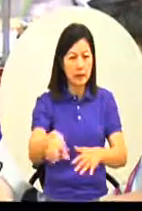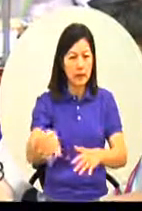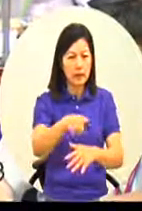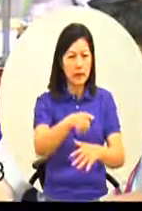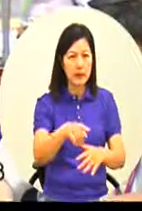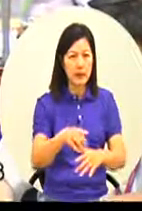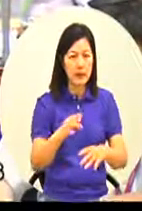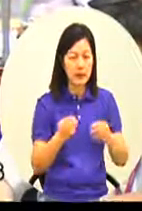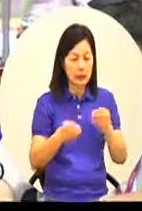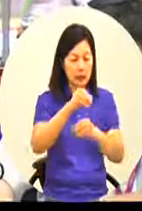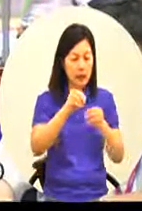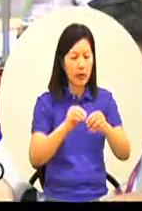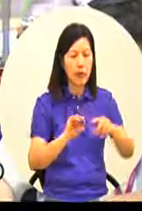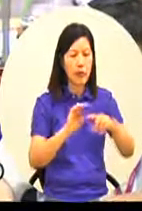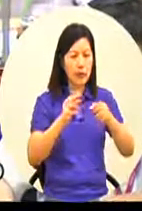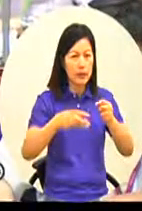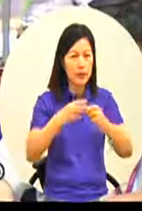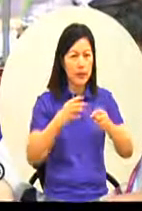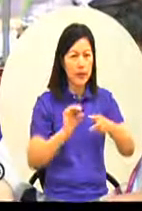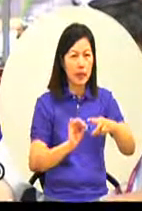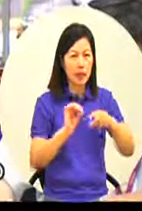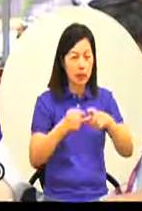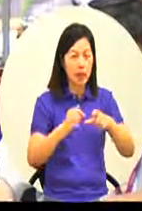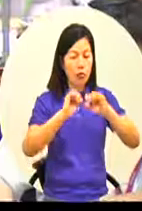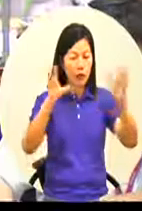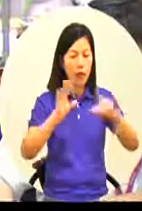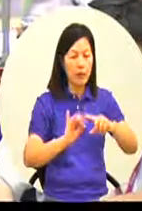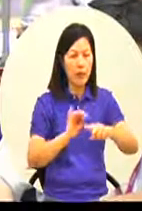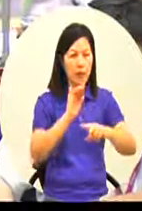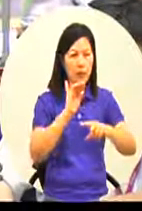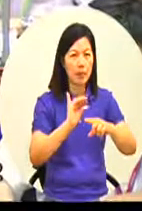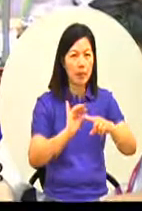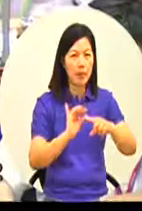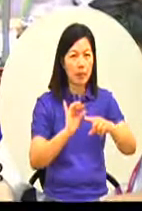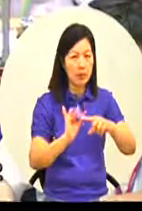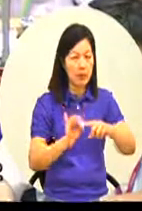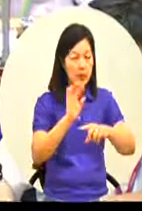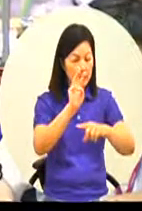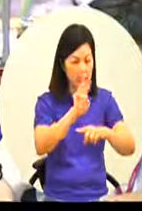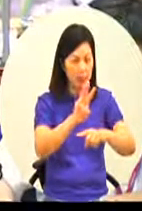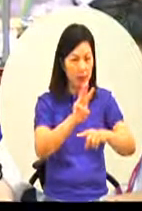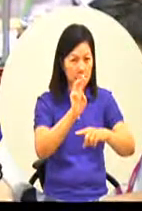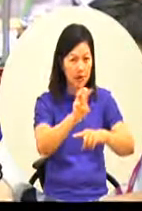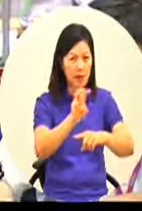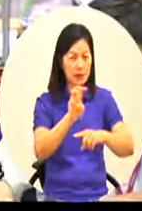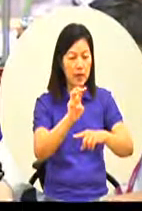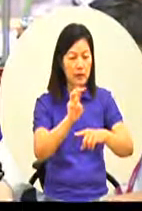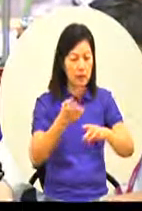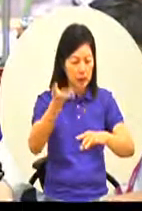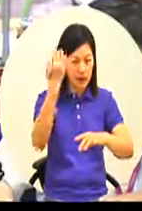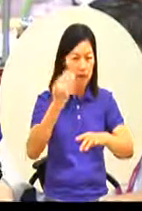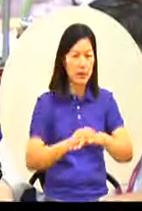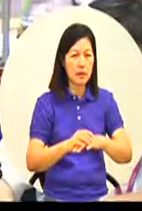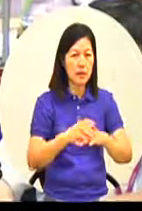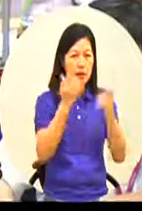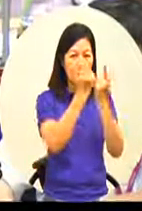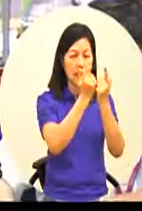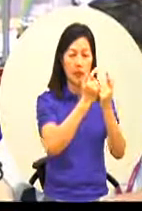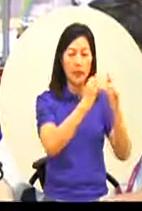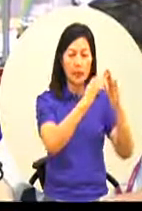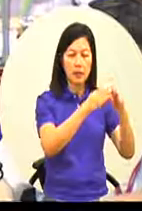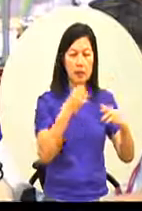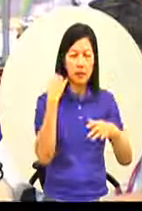三年公告限值的一个调幅嘛，所以全台湾地区都是三成以上啊，包括台北市、新北市 还